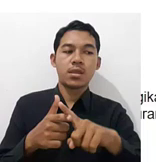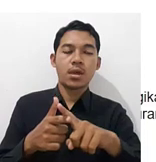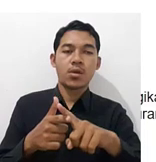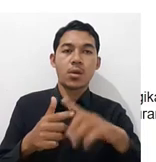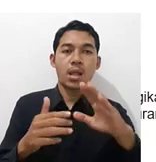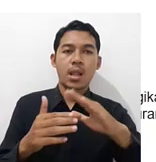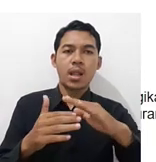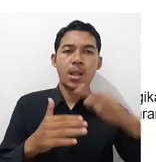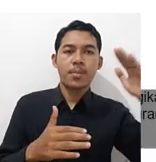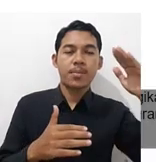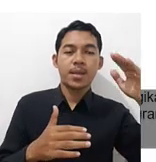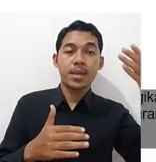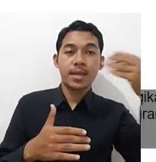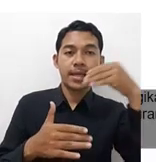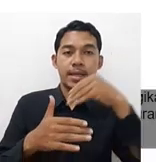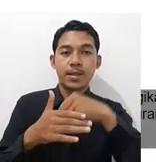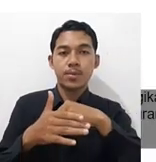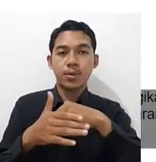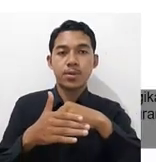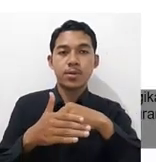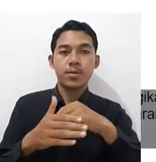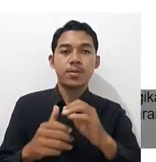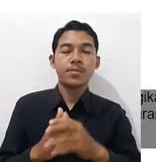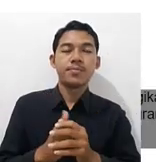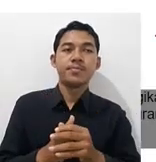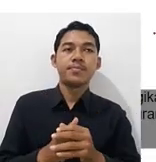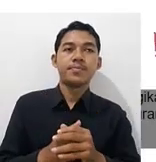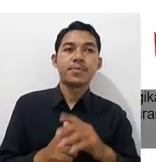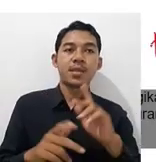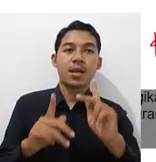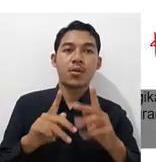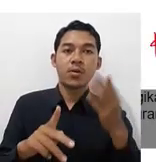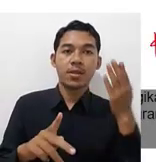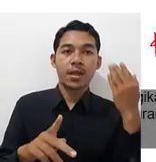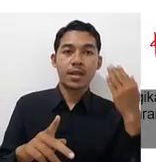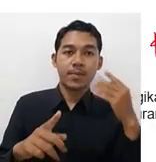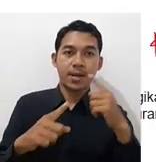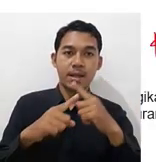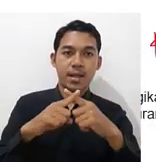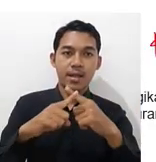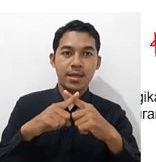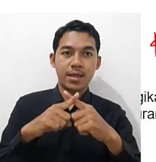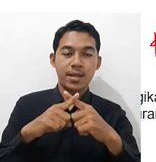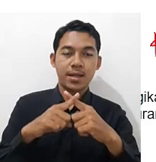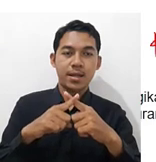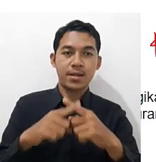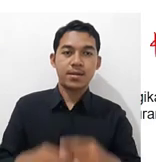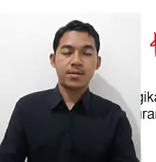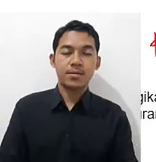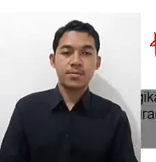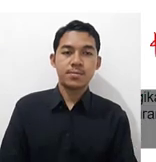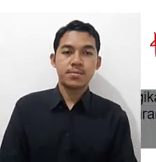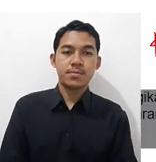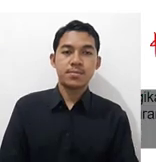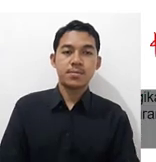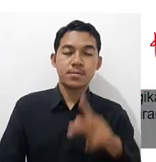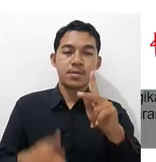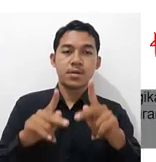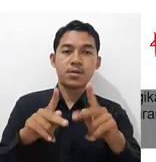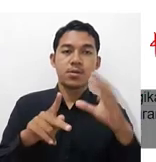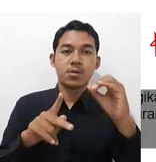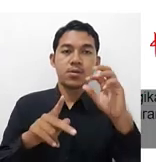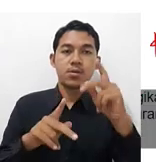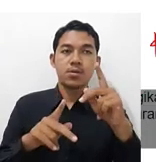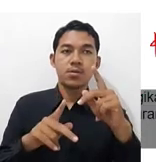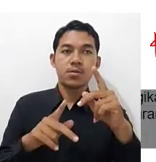ya. Selanjutnya kalau tadi gerbang logika N pakai perkalian ya. Nah, kalau gerbang logika OR